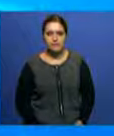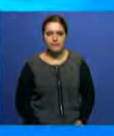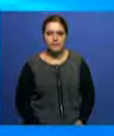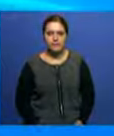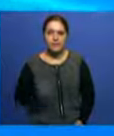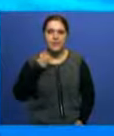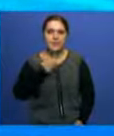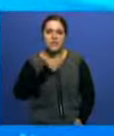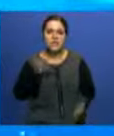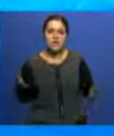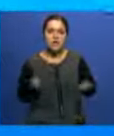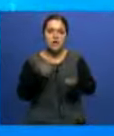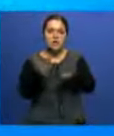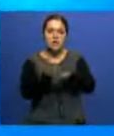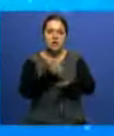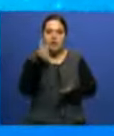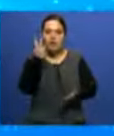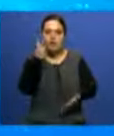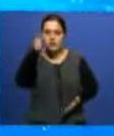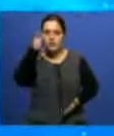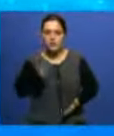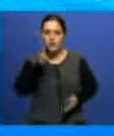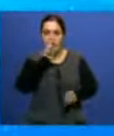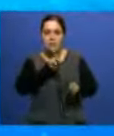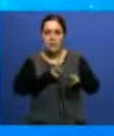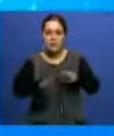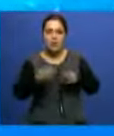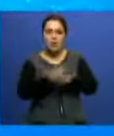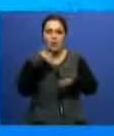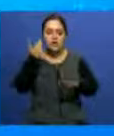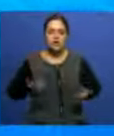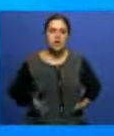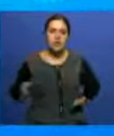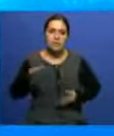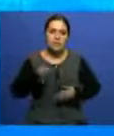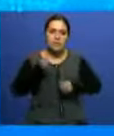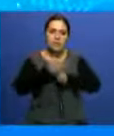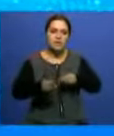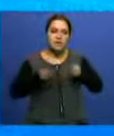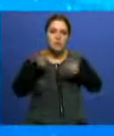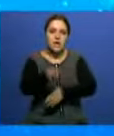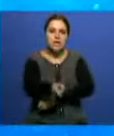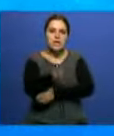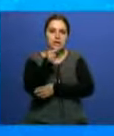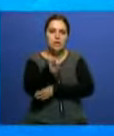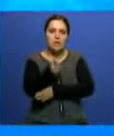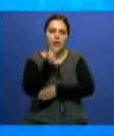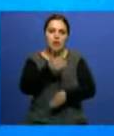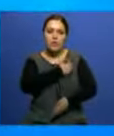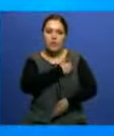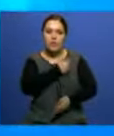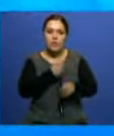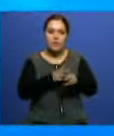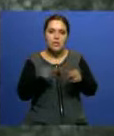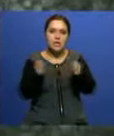а в кызылорде спасатели нашли двоих заблудившихся накануне нового года житель областного центра выехали порыбачить на канал карауль